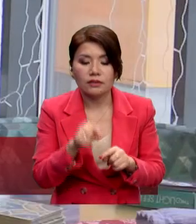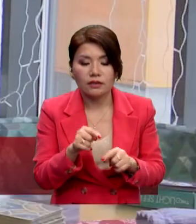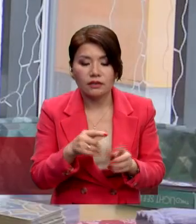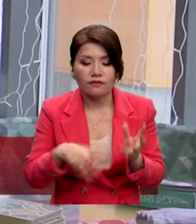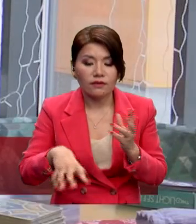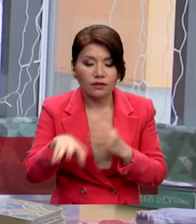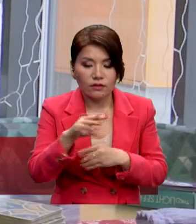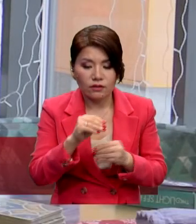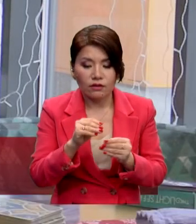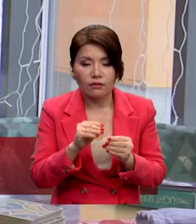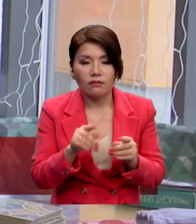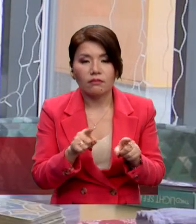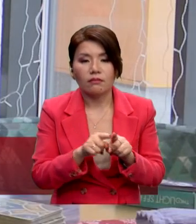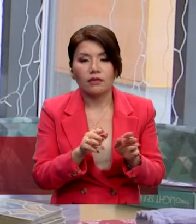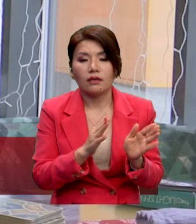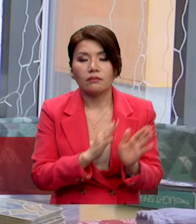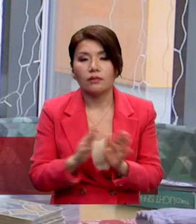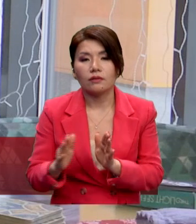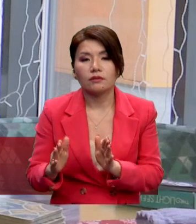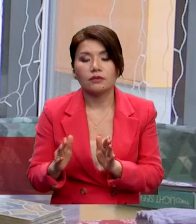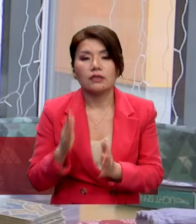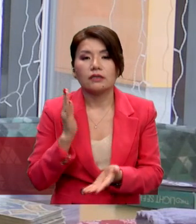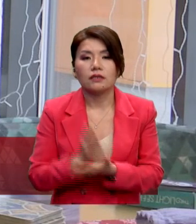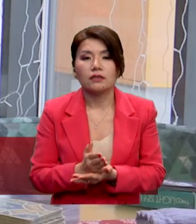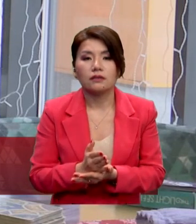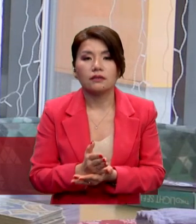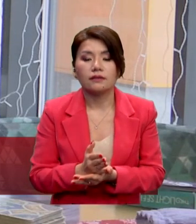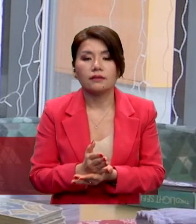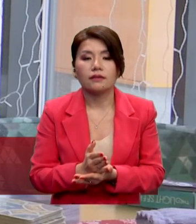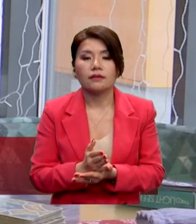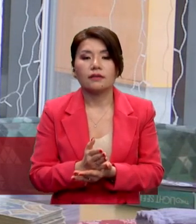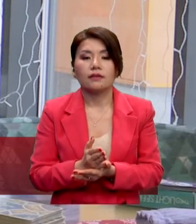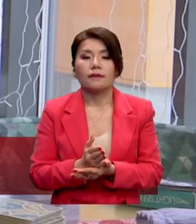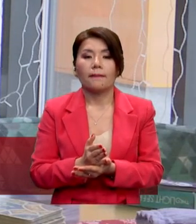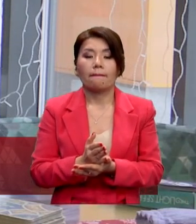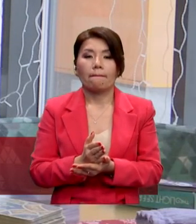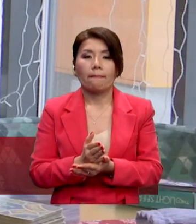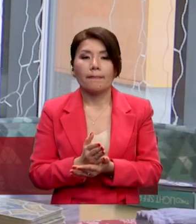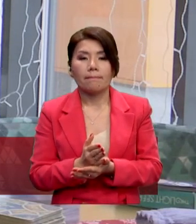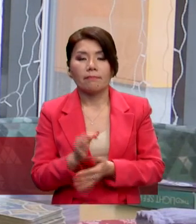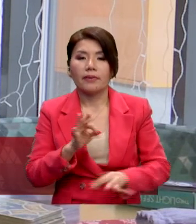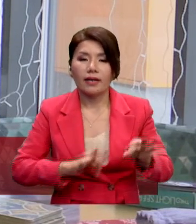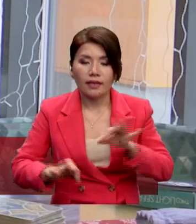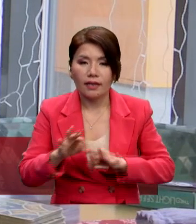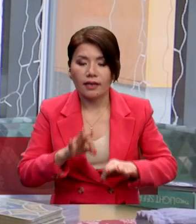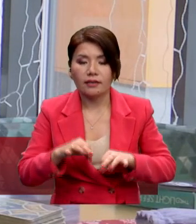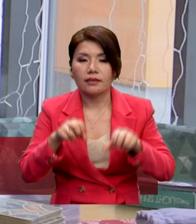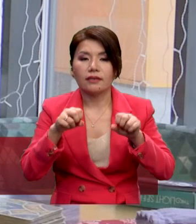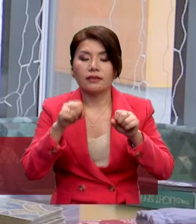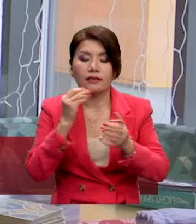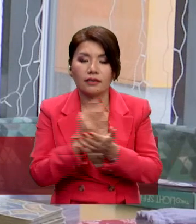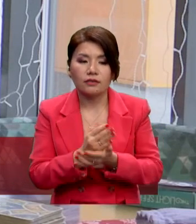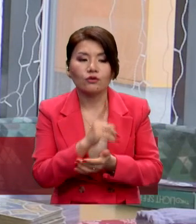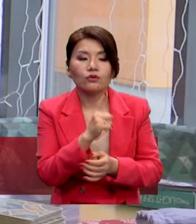все разложено по полочкам. Есть уже определенные вот эти проекты, да, вот то, чем